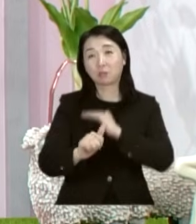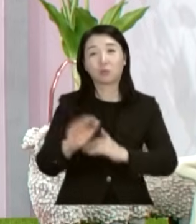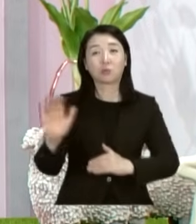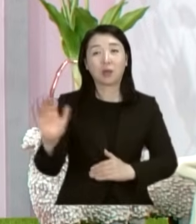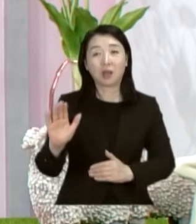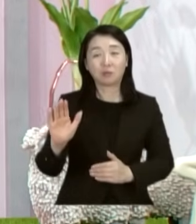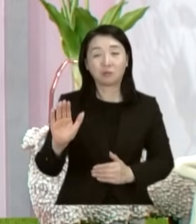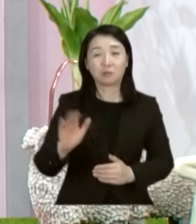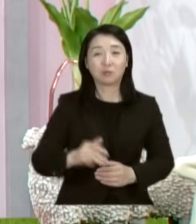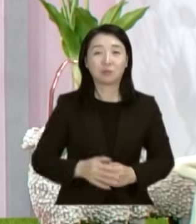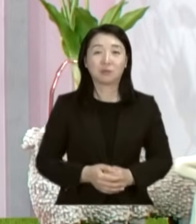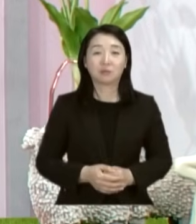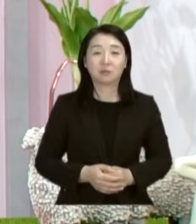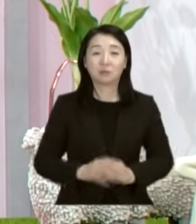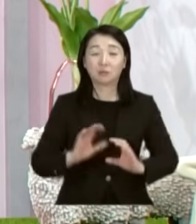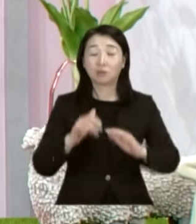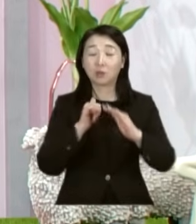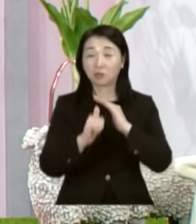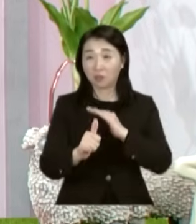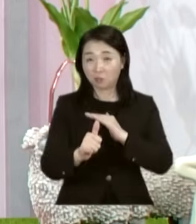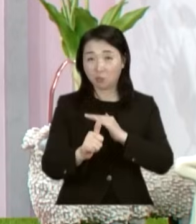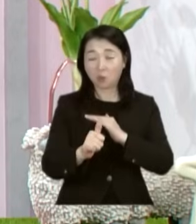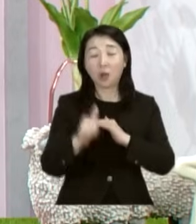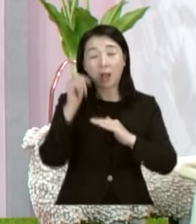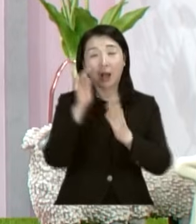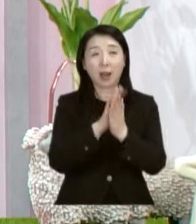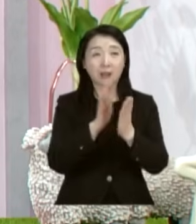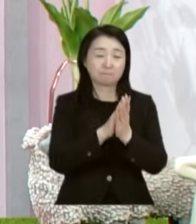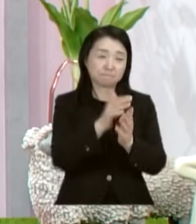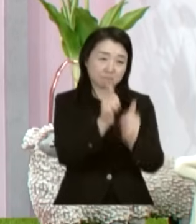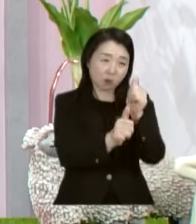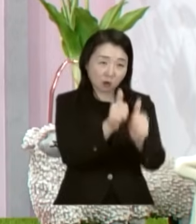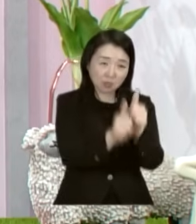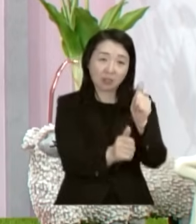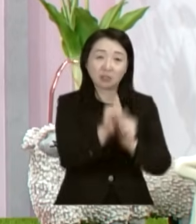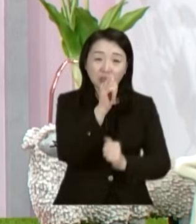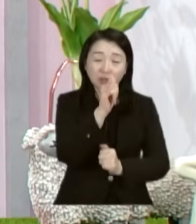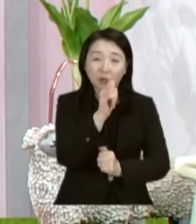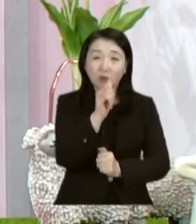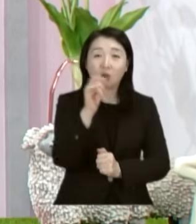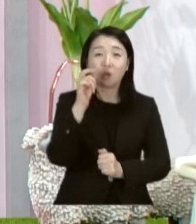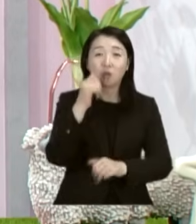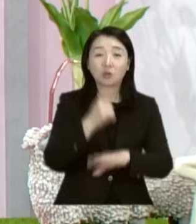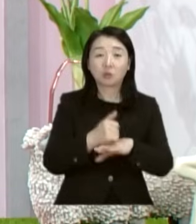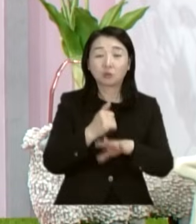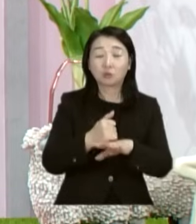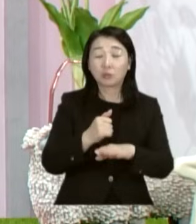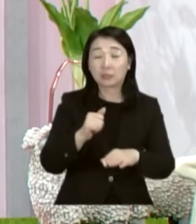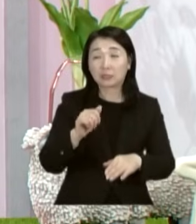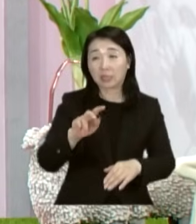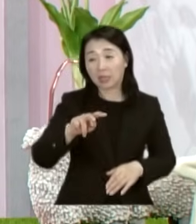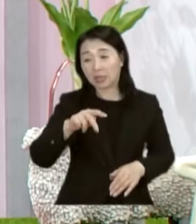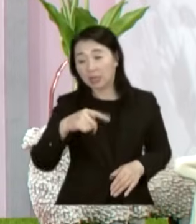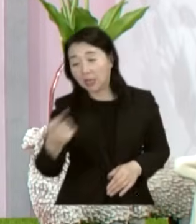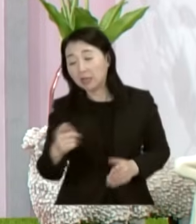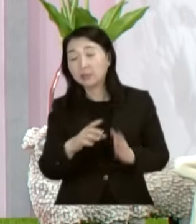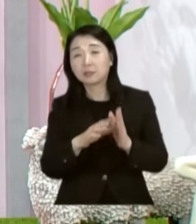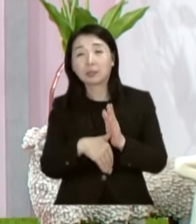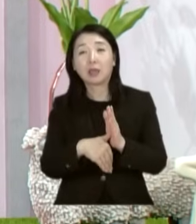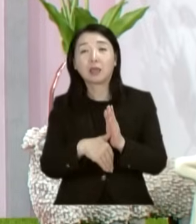아니었고 그 국가대표 선수들끼리 경제을 하는 거였는데 제가 이제 넘어오는 때 국가대표가 처음으로 됐어요